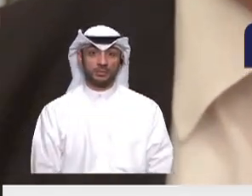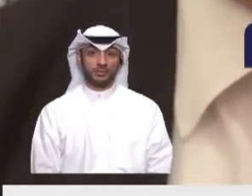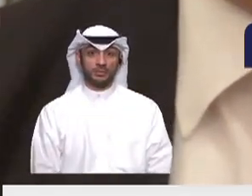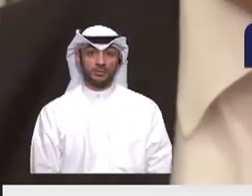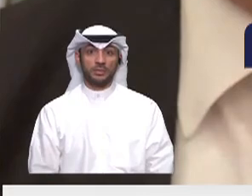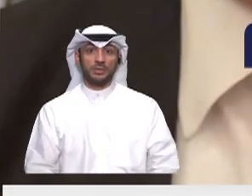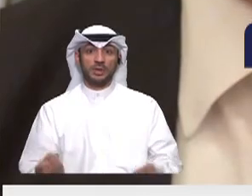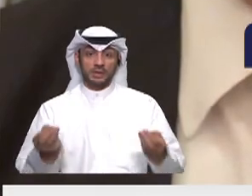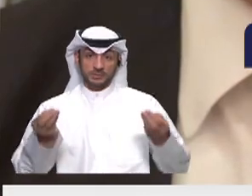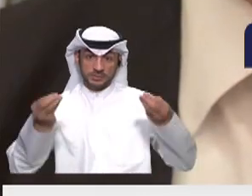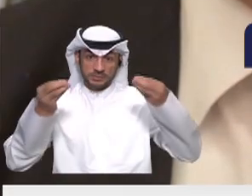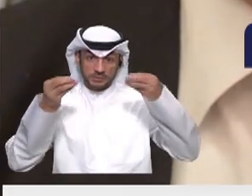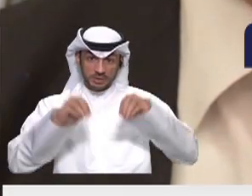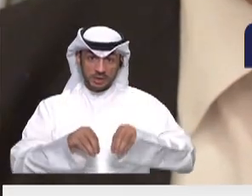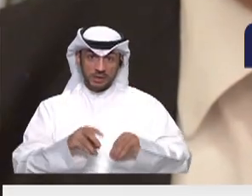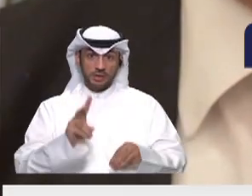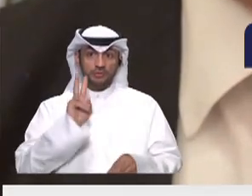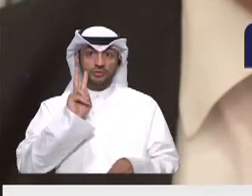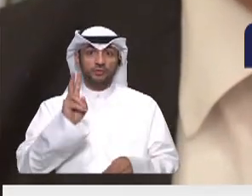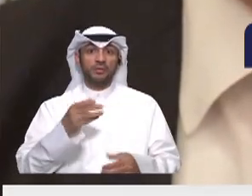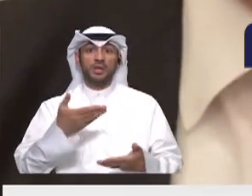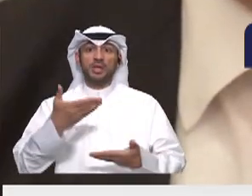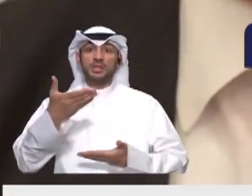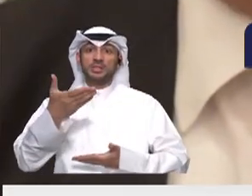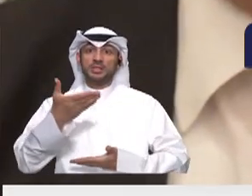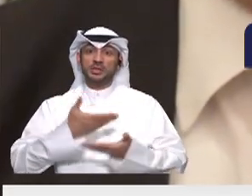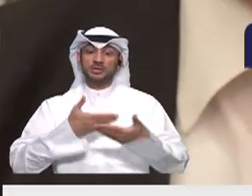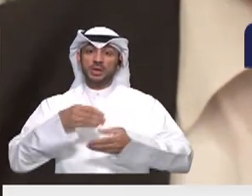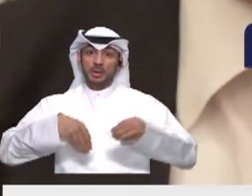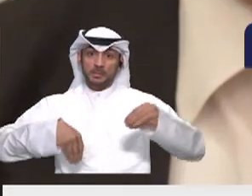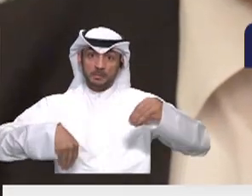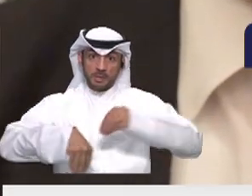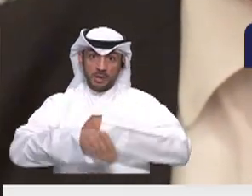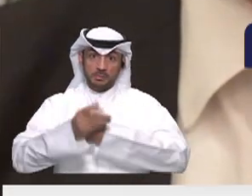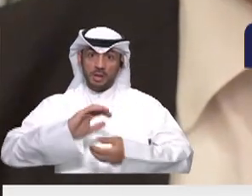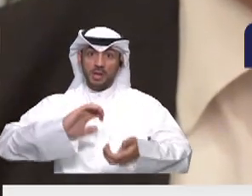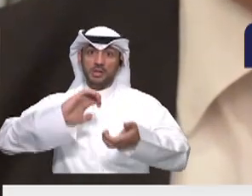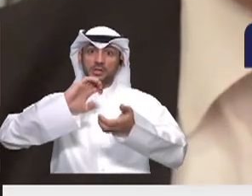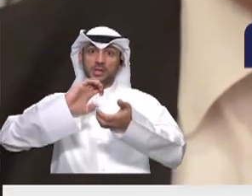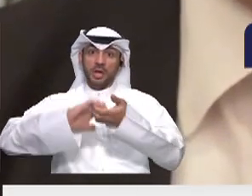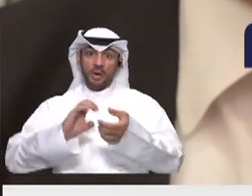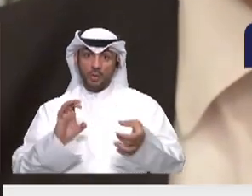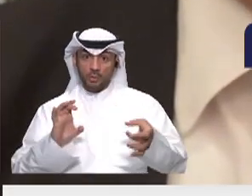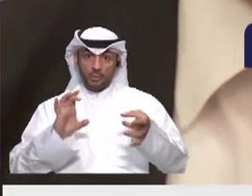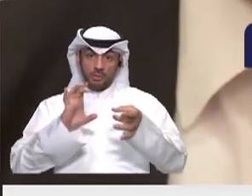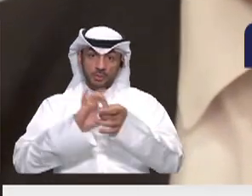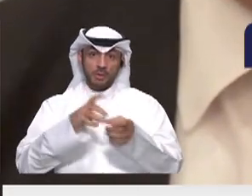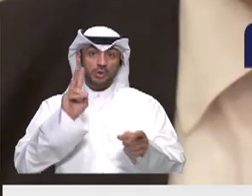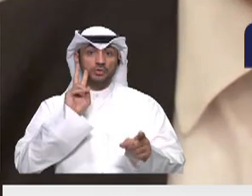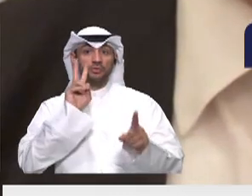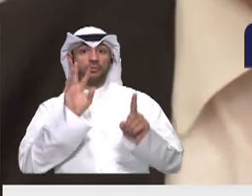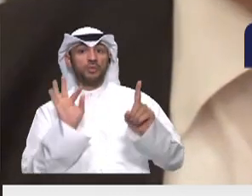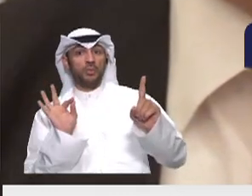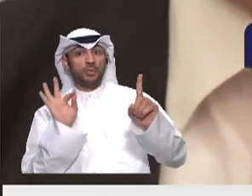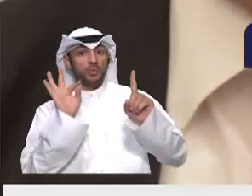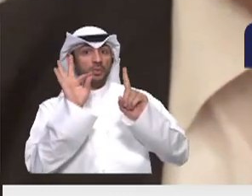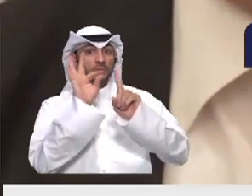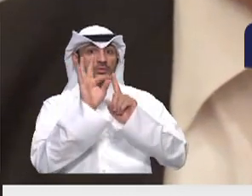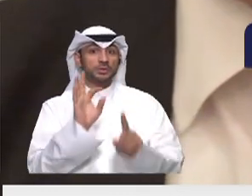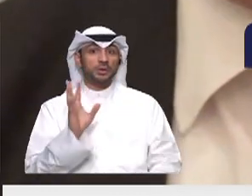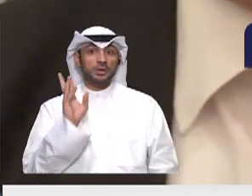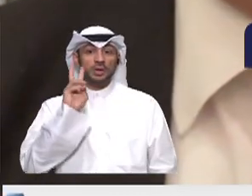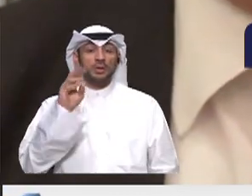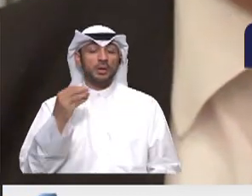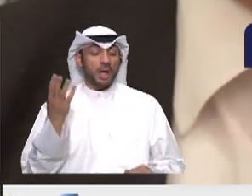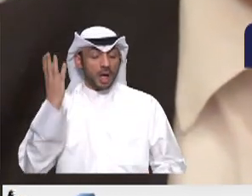وزيادة المبادلات التجارية والتعاون، وربما الوصول إلى ما كانت تصبو إليه دول